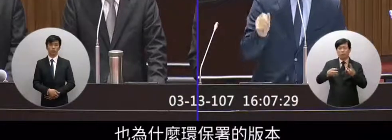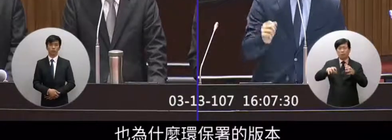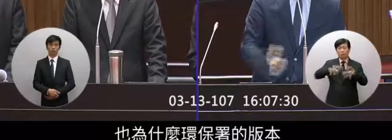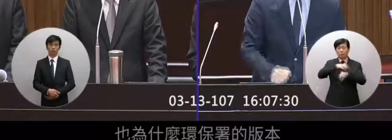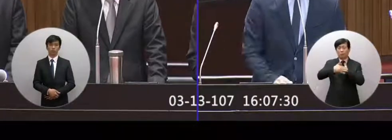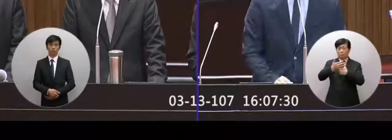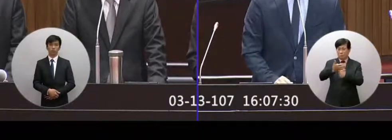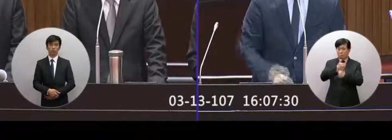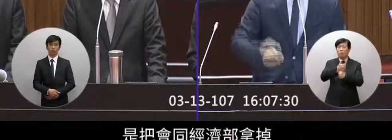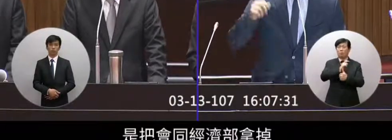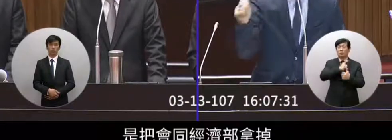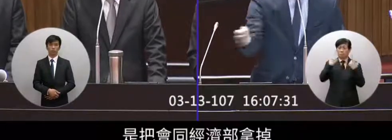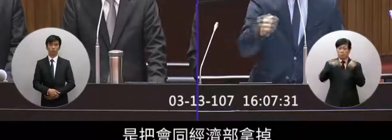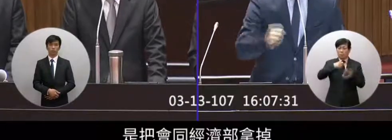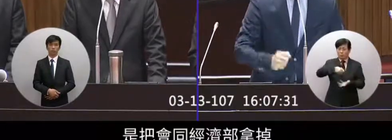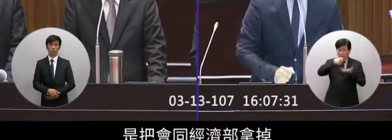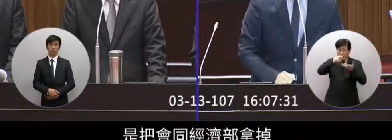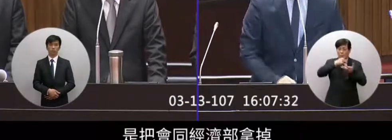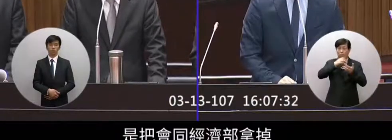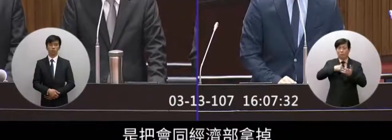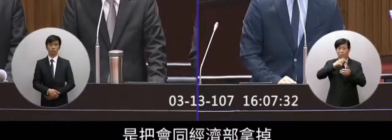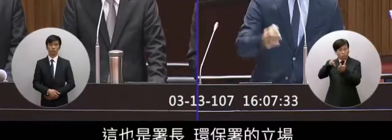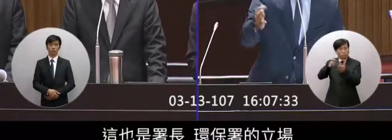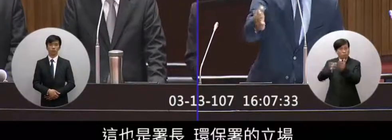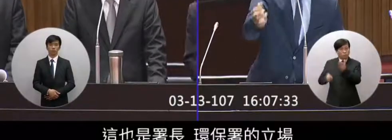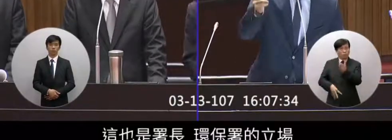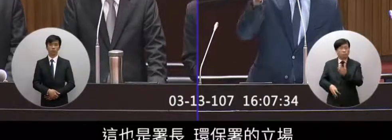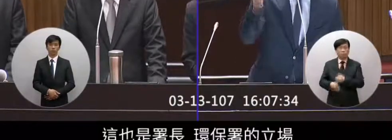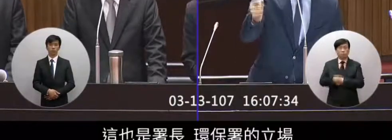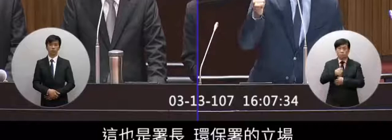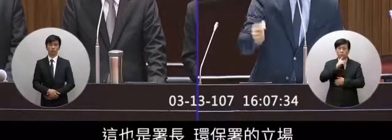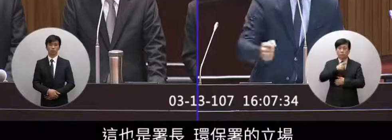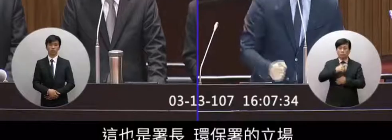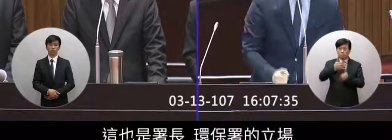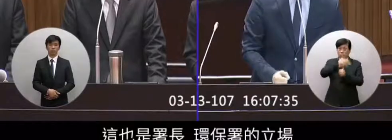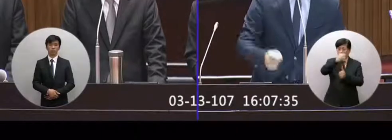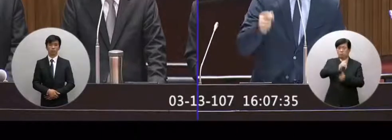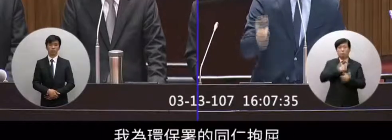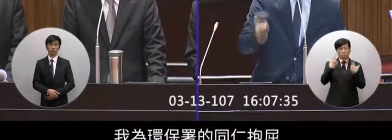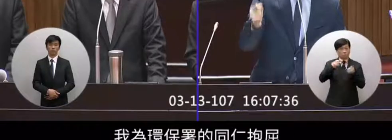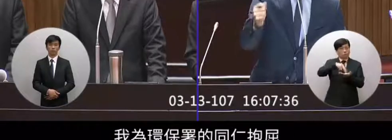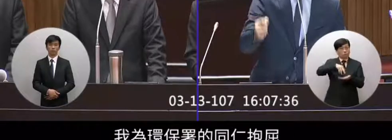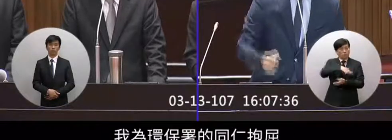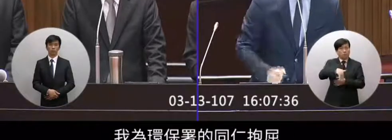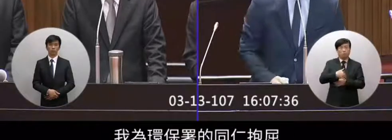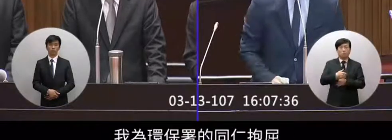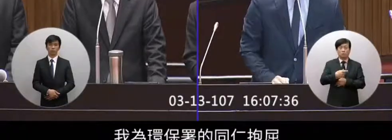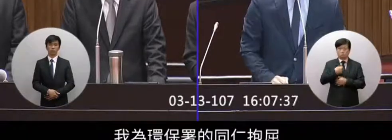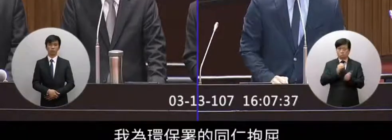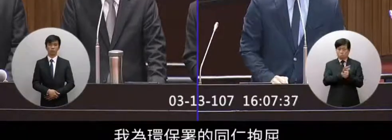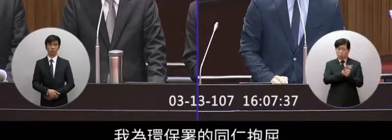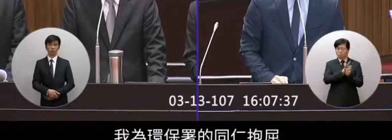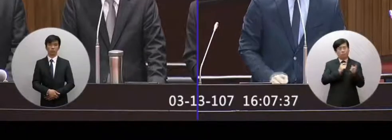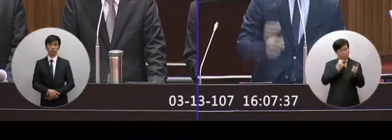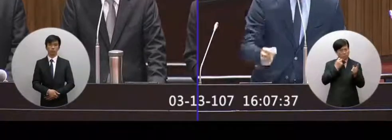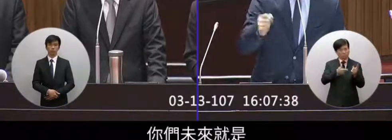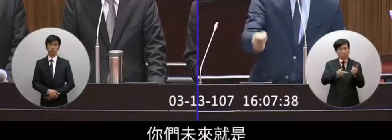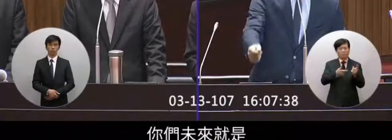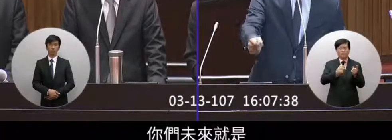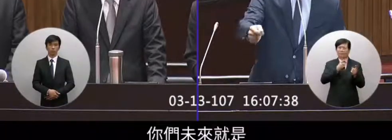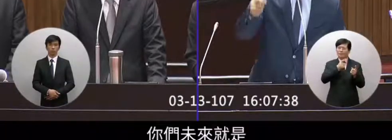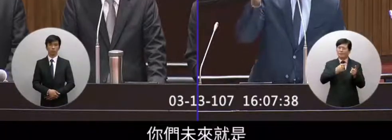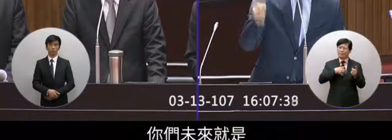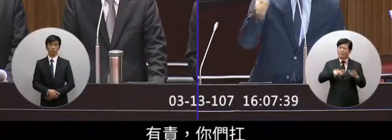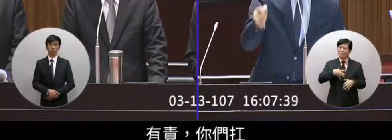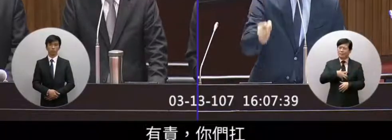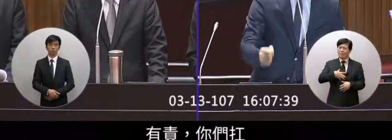保署的版本是把会同经济部拿掉？这也是署长环保署的立场。我为环保署的同仁抱屈啊！你们